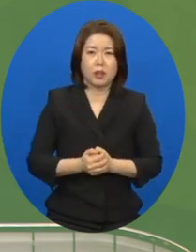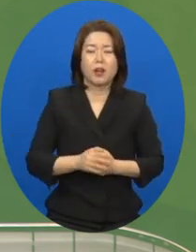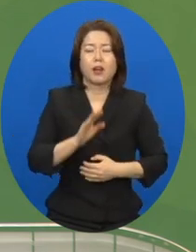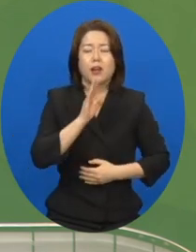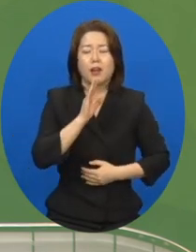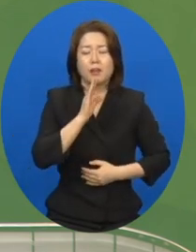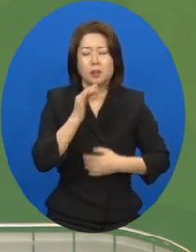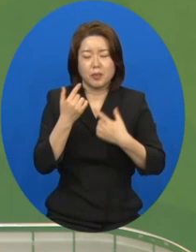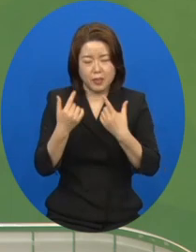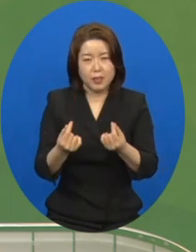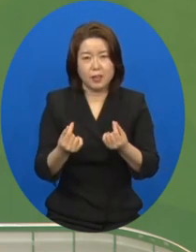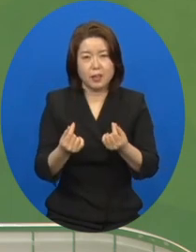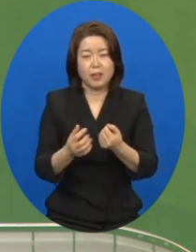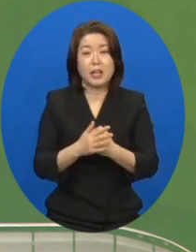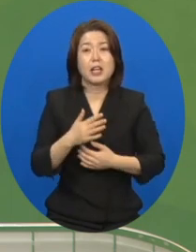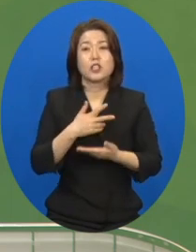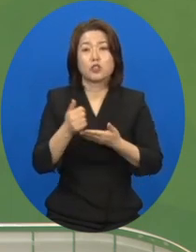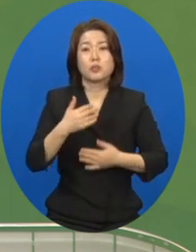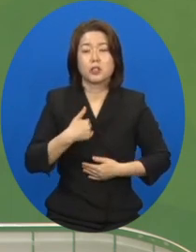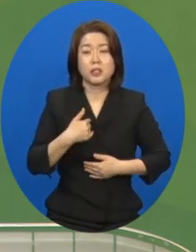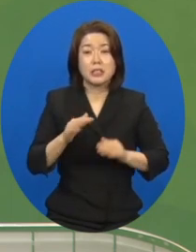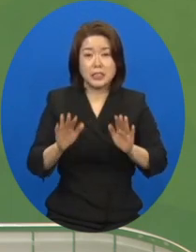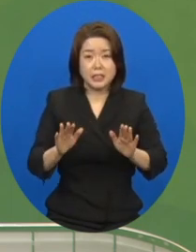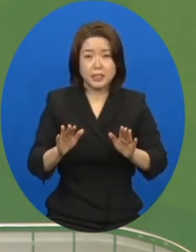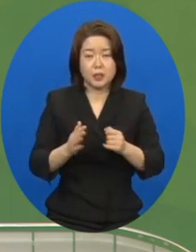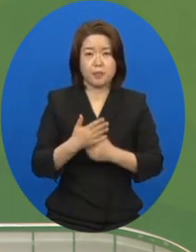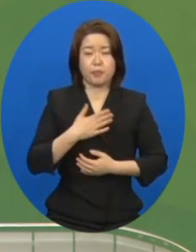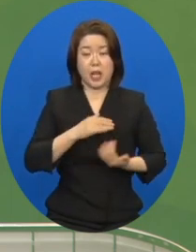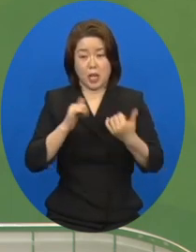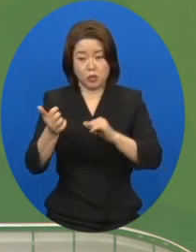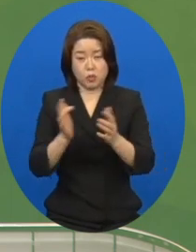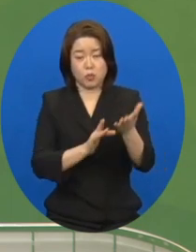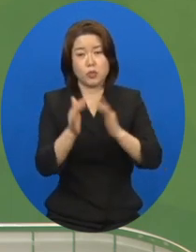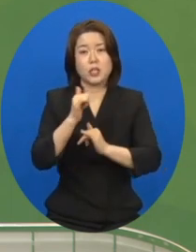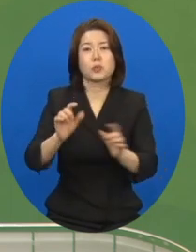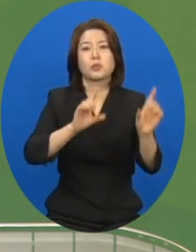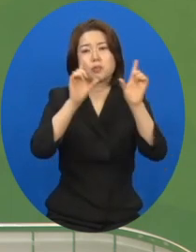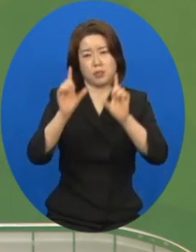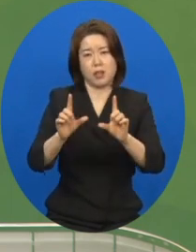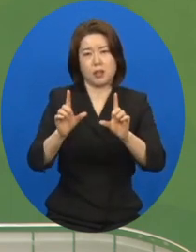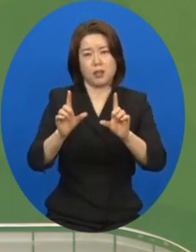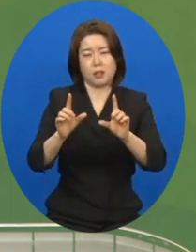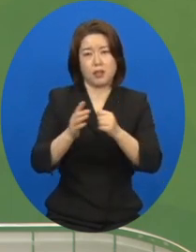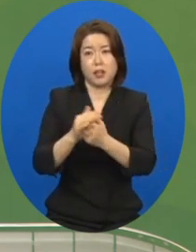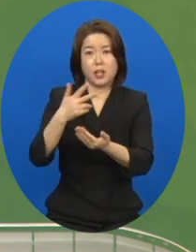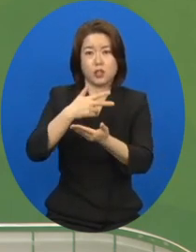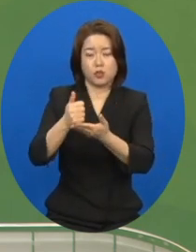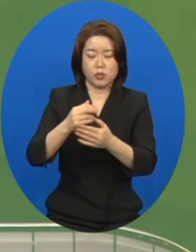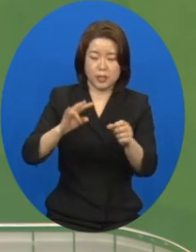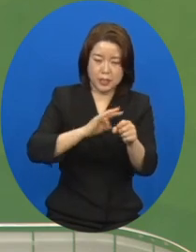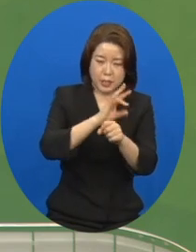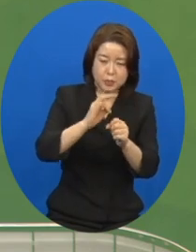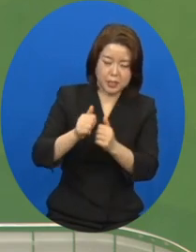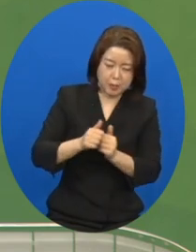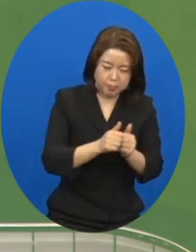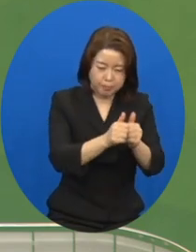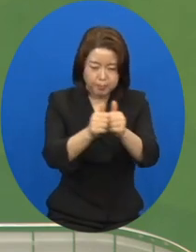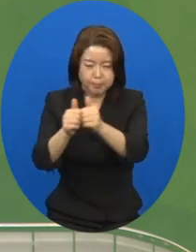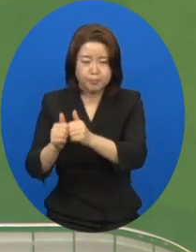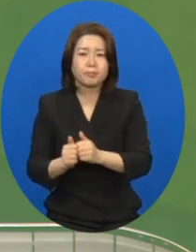그렇습니다. 주님, 저는 이제 정말 나는 죽고 예수로 삽니다. 주님과 24시간